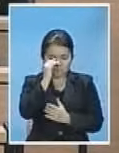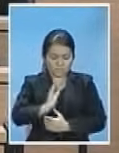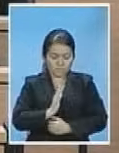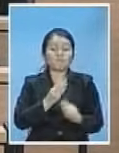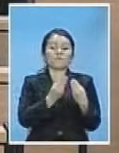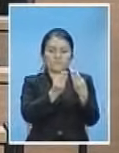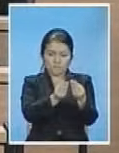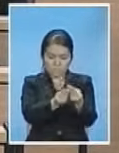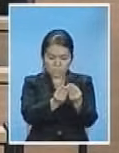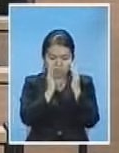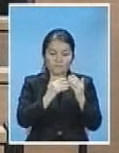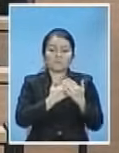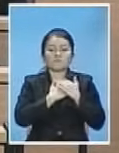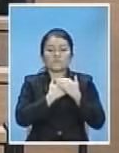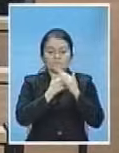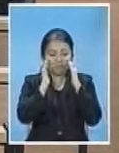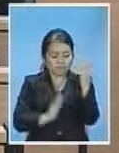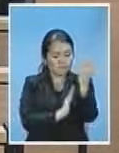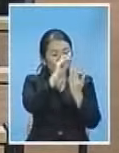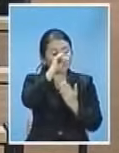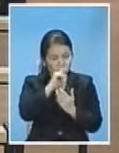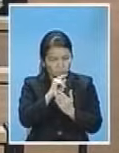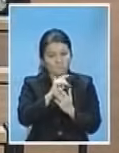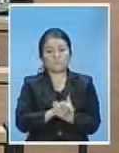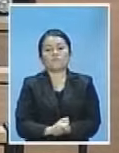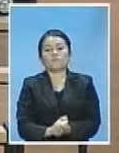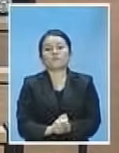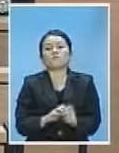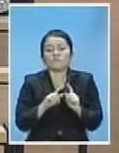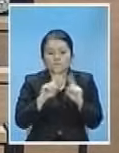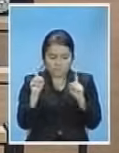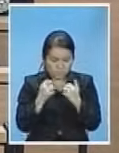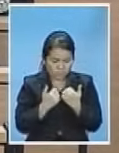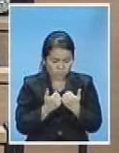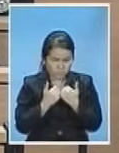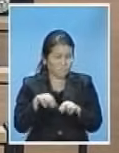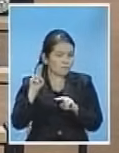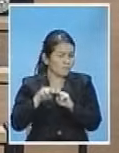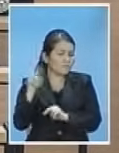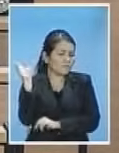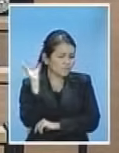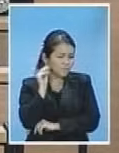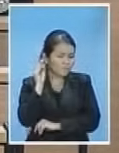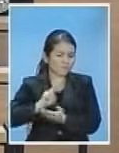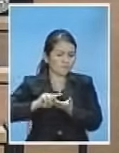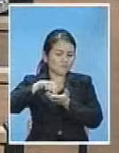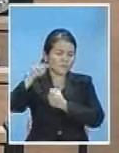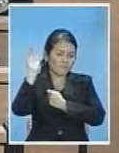สและเป็นที่เคารพรักของคนไทยจำนวนมากแต่ท่านประธานครับผมนั่งฟังท่านผู้อภิปร